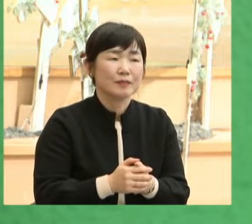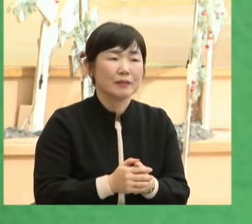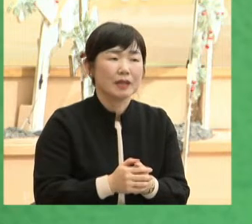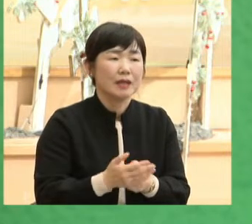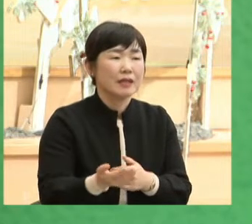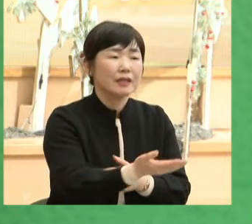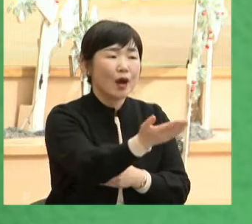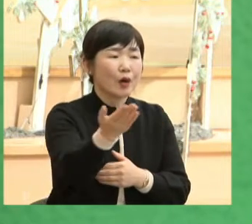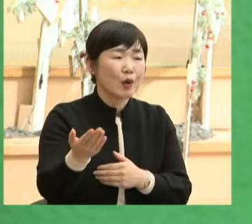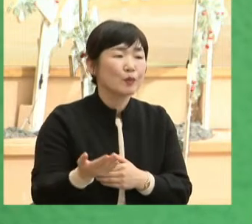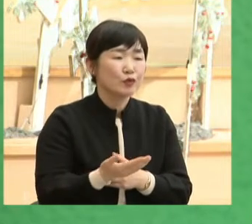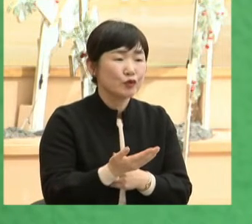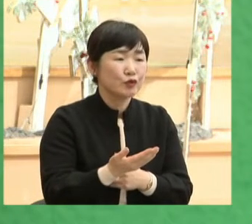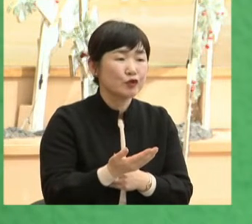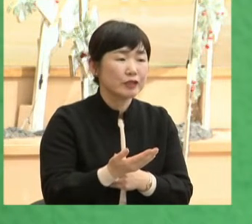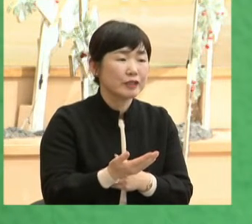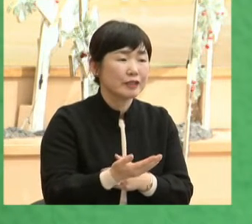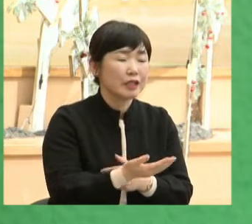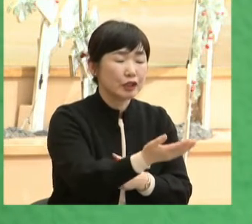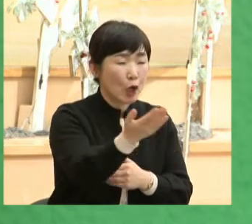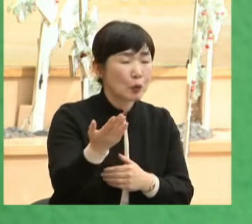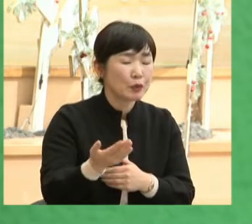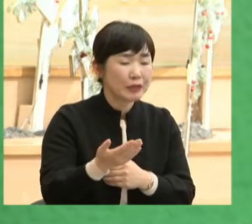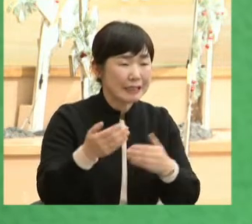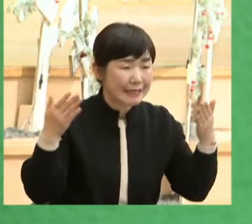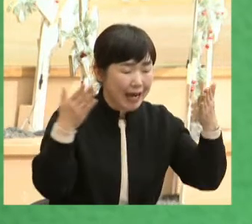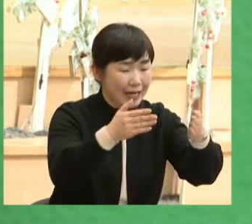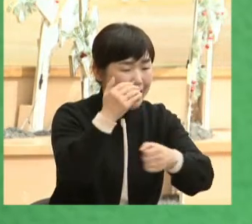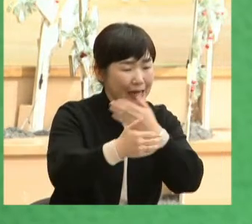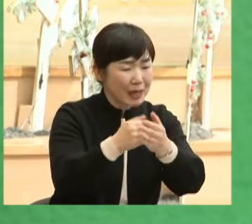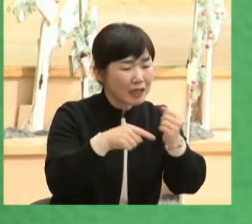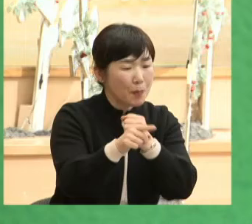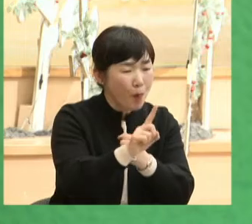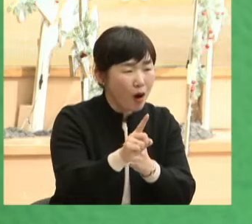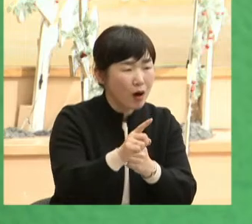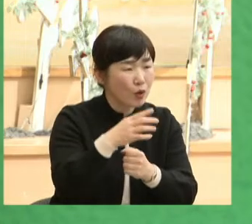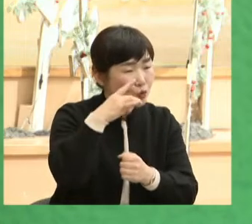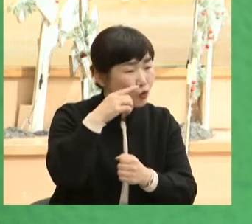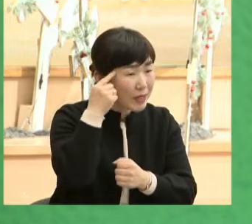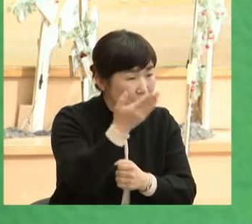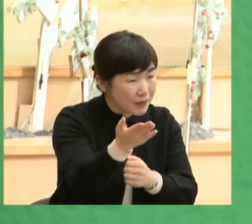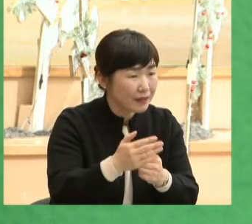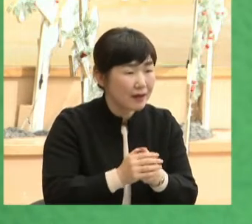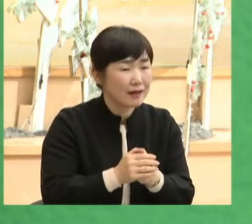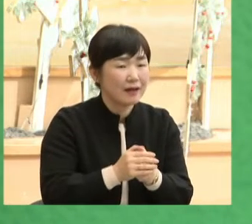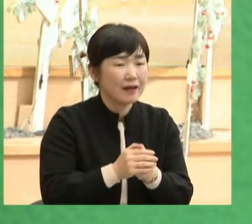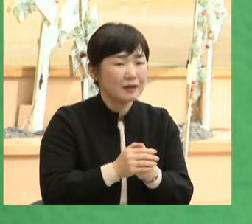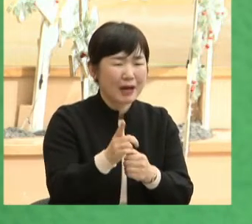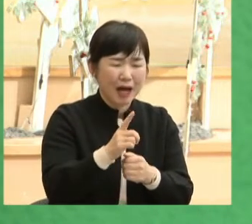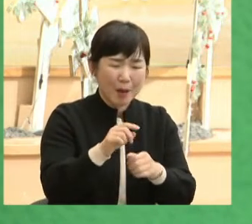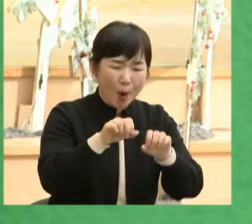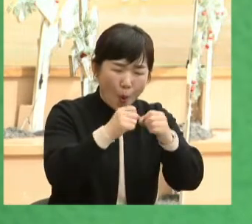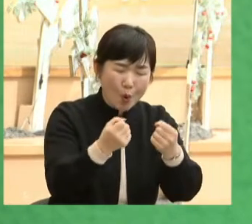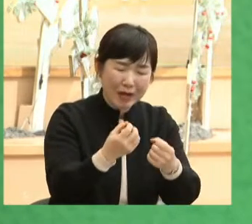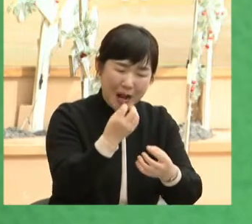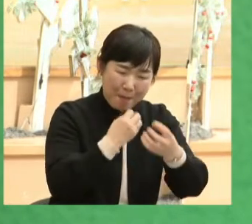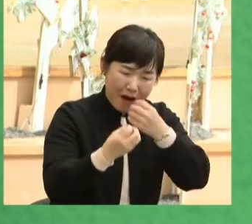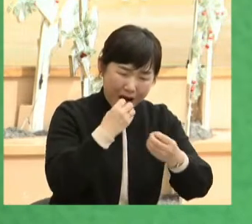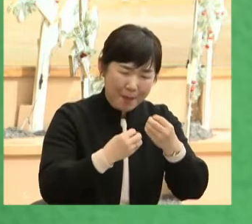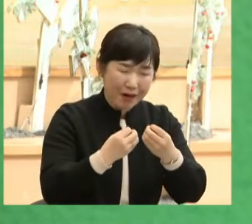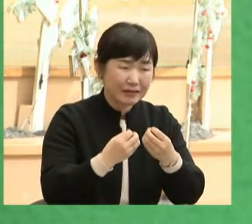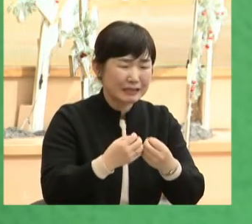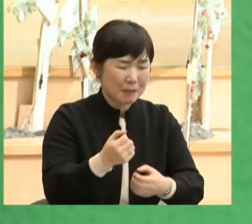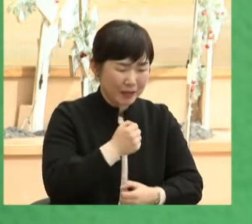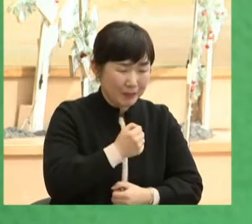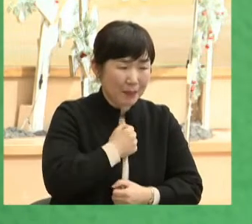여러분이 하나님의 뜻을 여러분의 알고 싶으세요 참으로 막 그냥 고구마를 때리는 것처럼 막